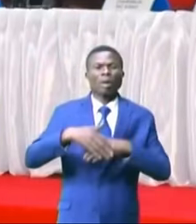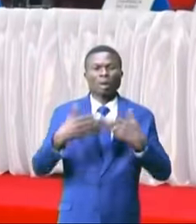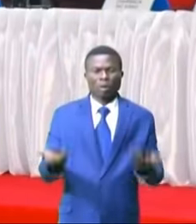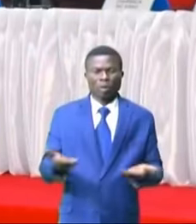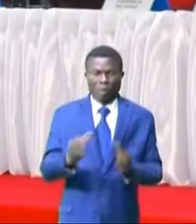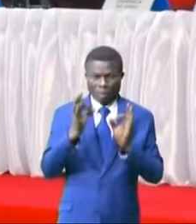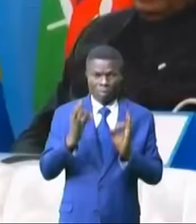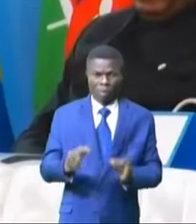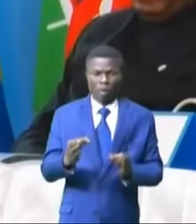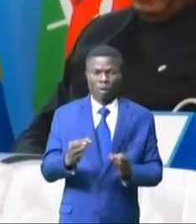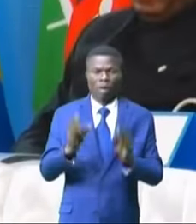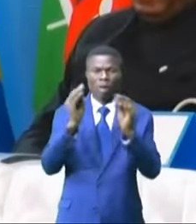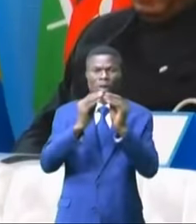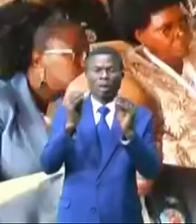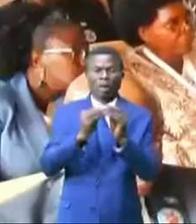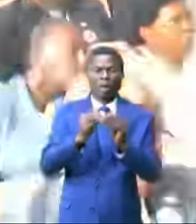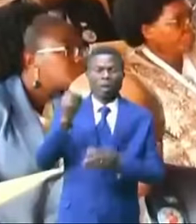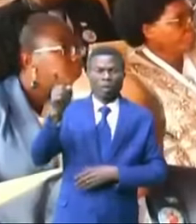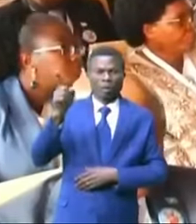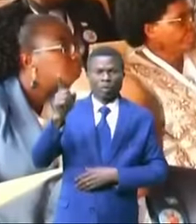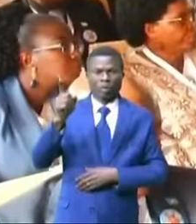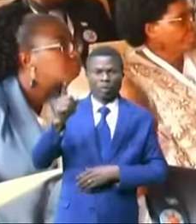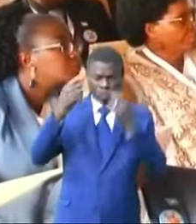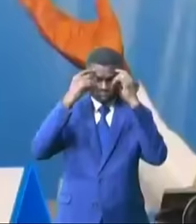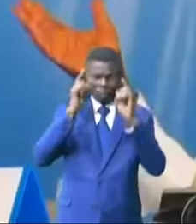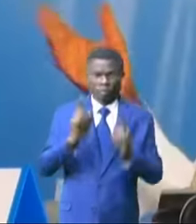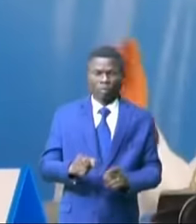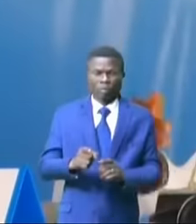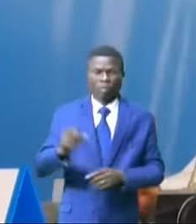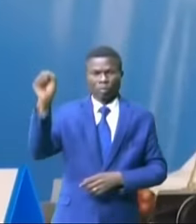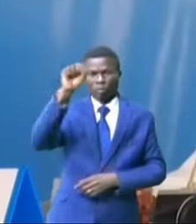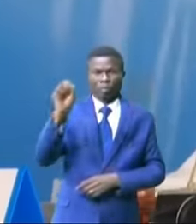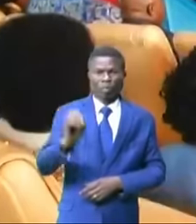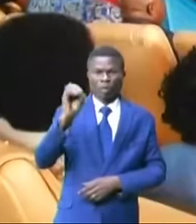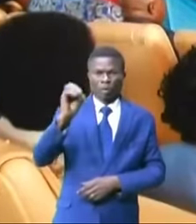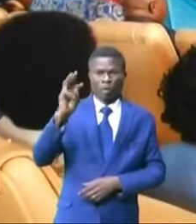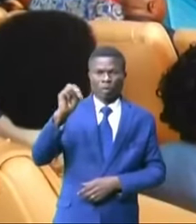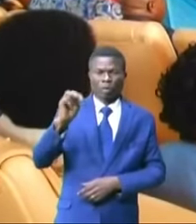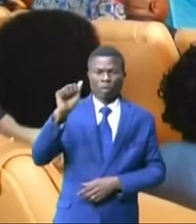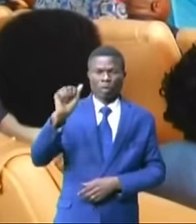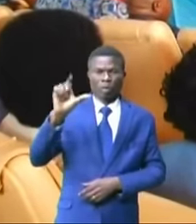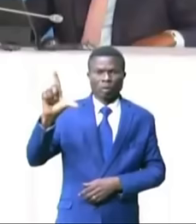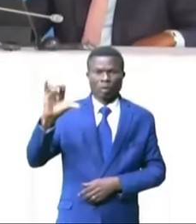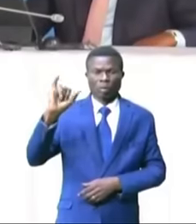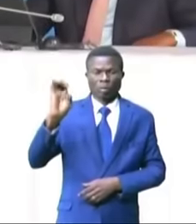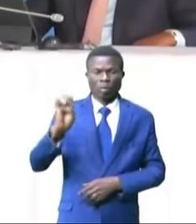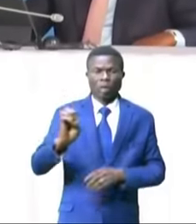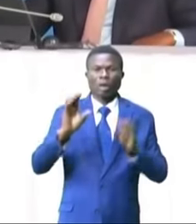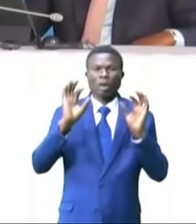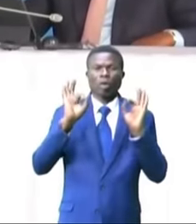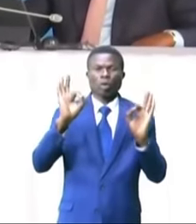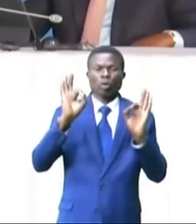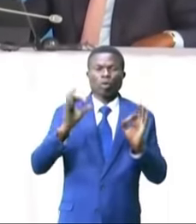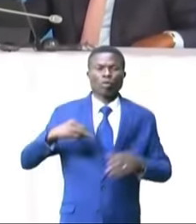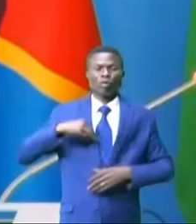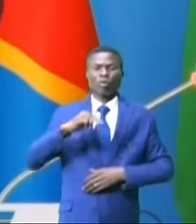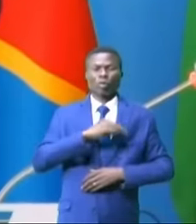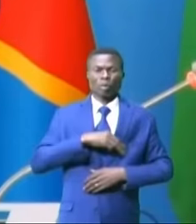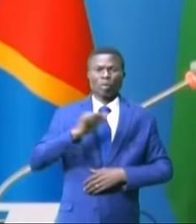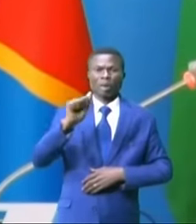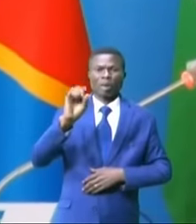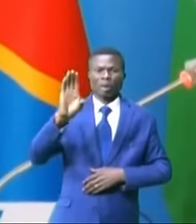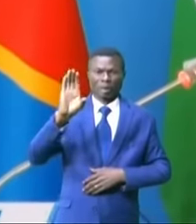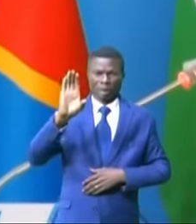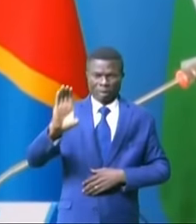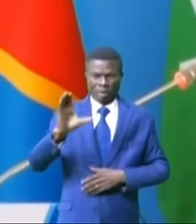Entre-temps, le sommet d'Arusha a acté l'adhésion de la Somalie comme nouveau membre de l'EAC. Dans le même temps, le président du Burundi,